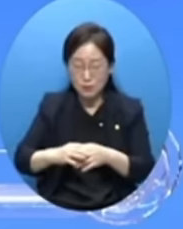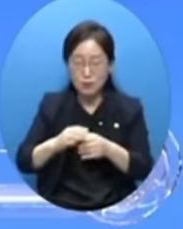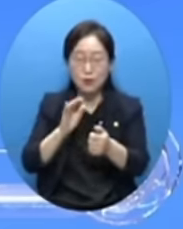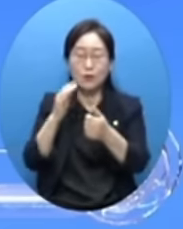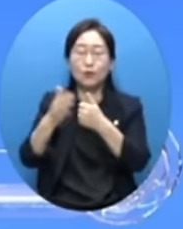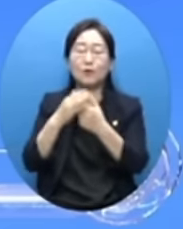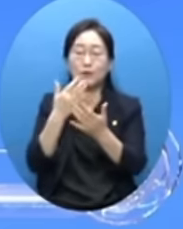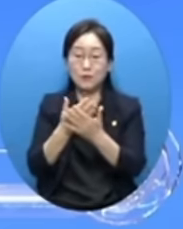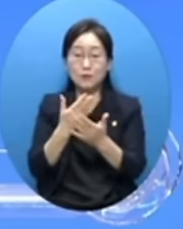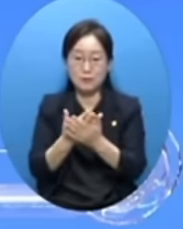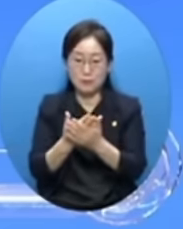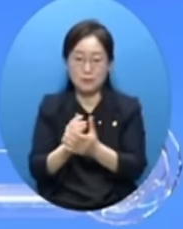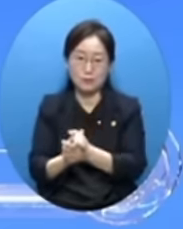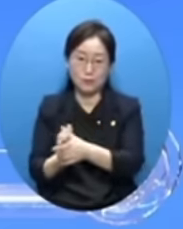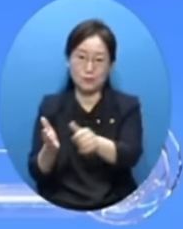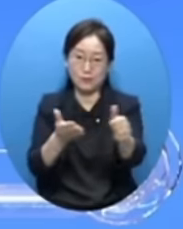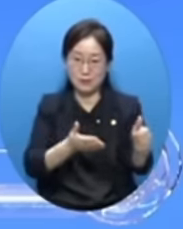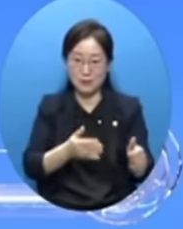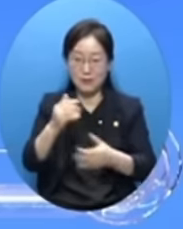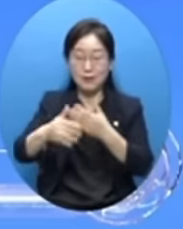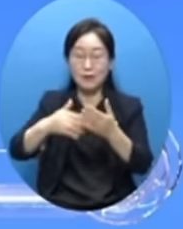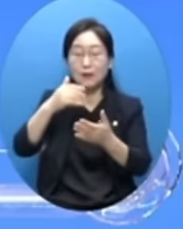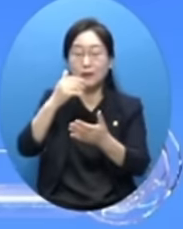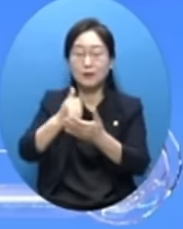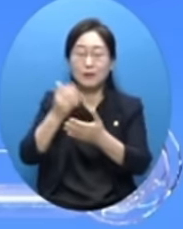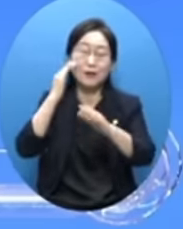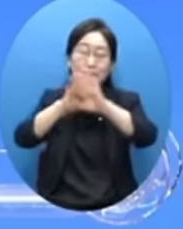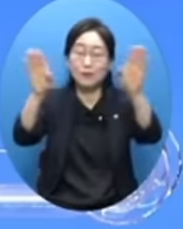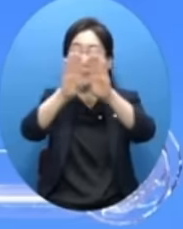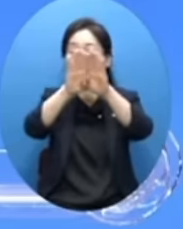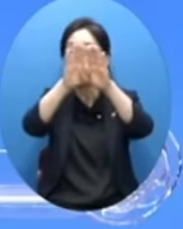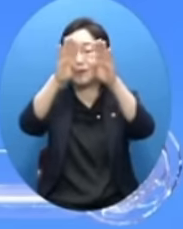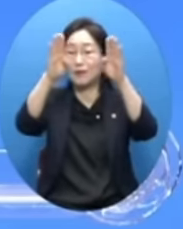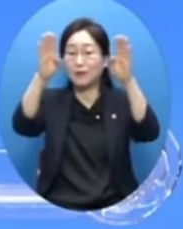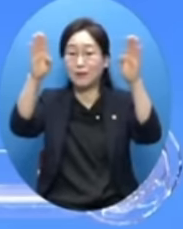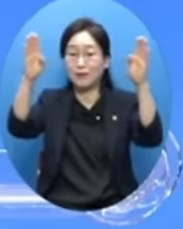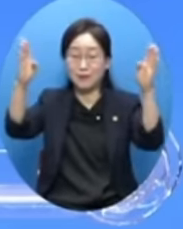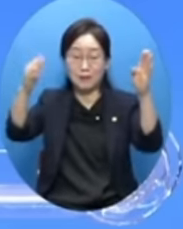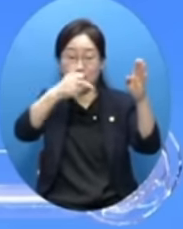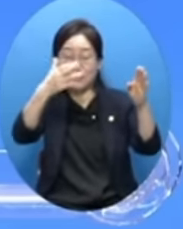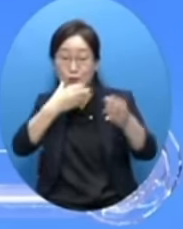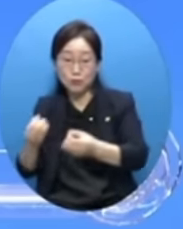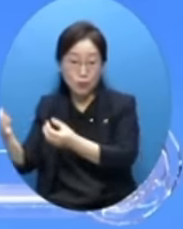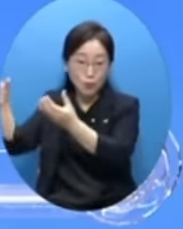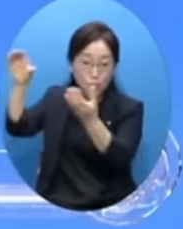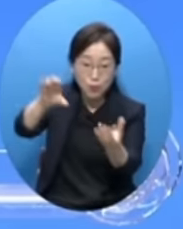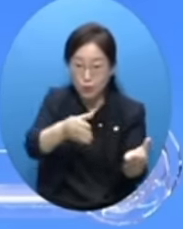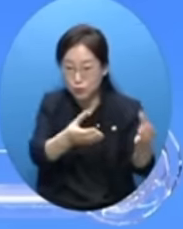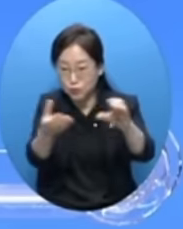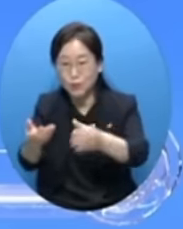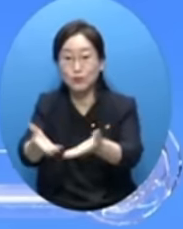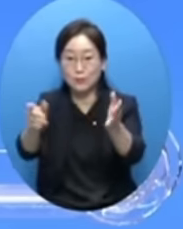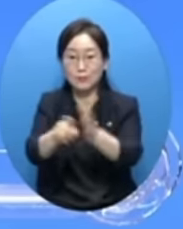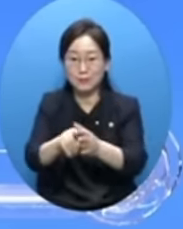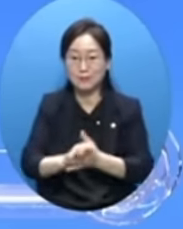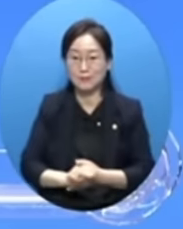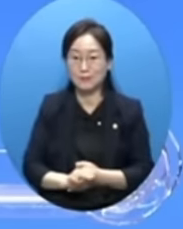주옵소서. 그때 하나님께서 하늘에 문을 여시고 큰 복을 우리에게 내려주실 것입니다.